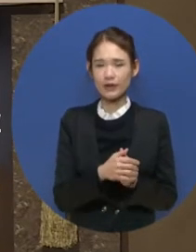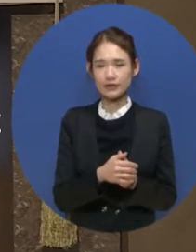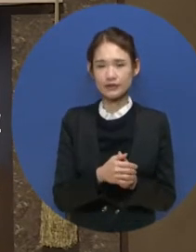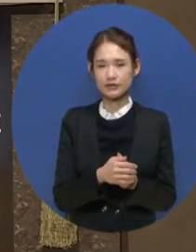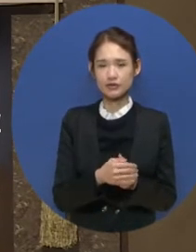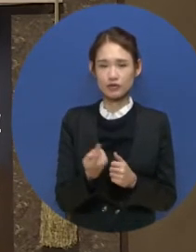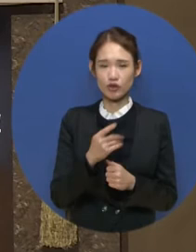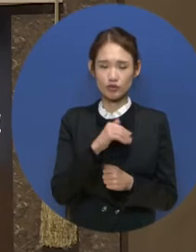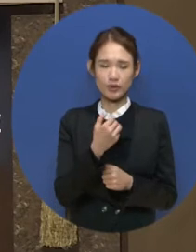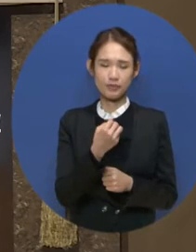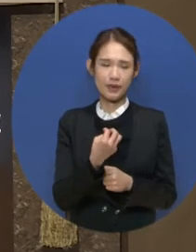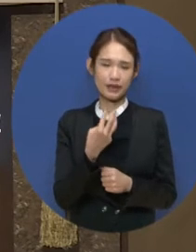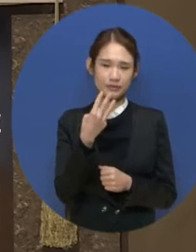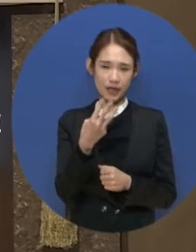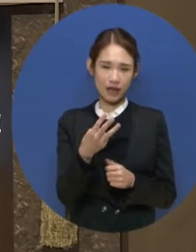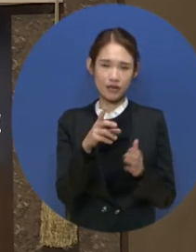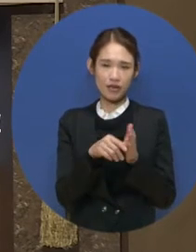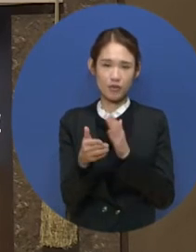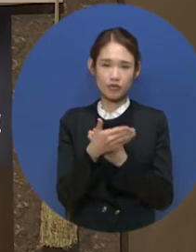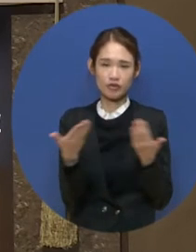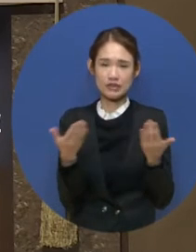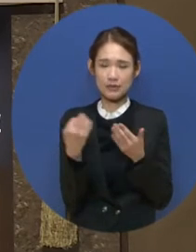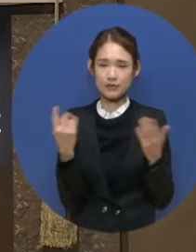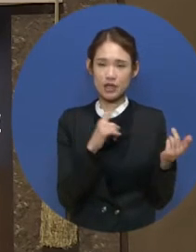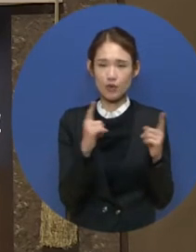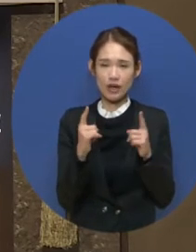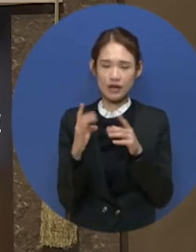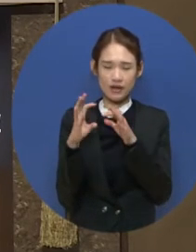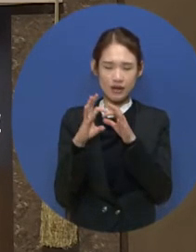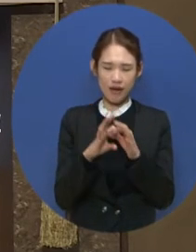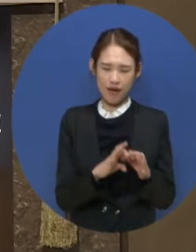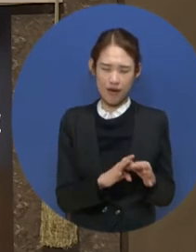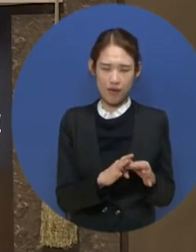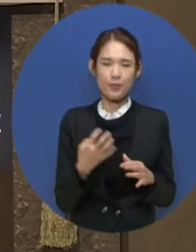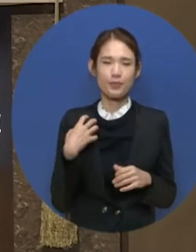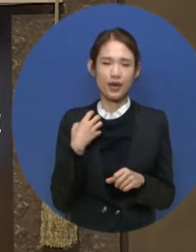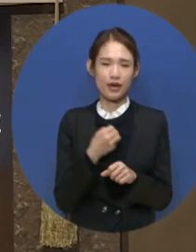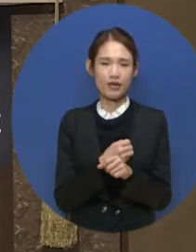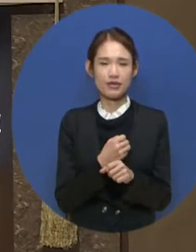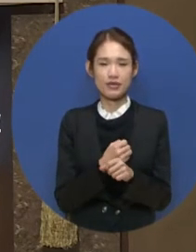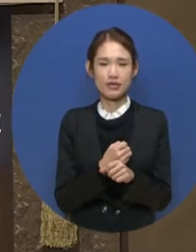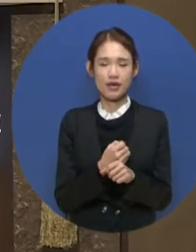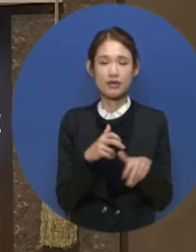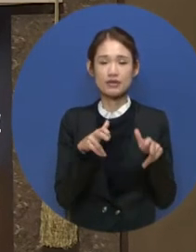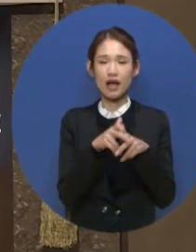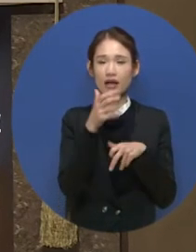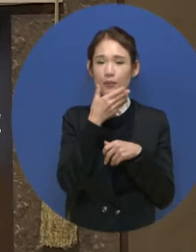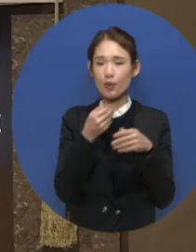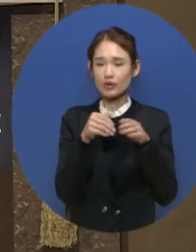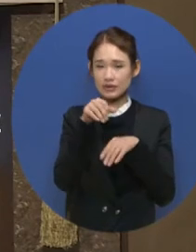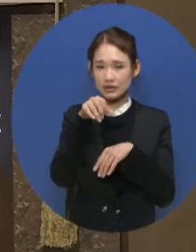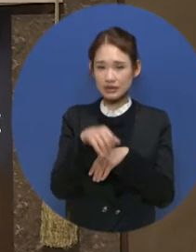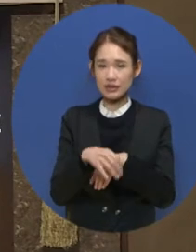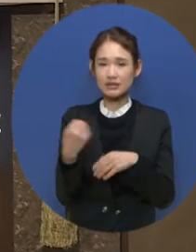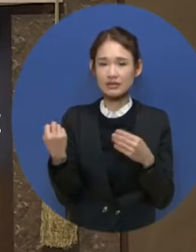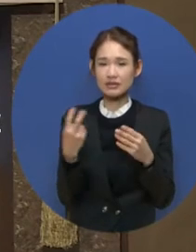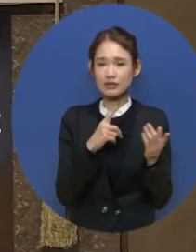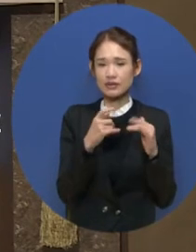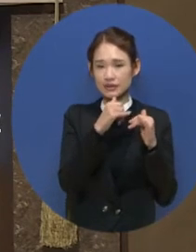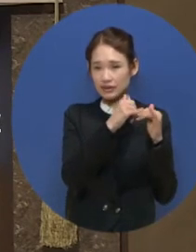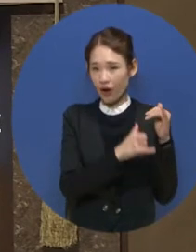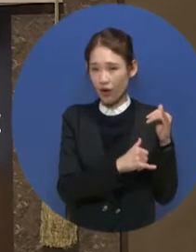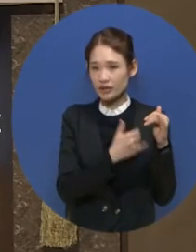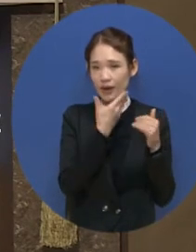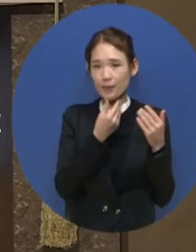83년 부터 2 직업 재활을 쭉 해 가지고 왔는데요 어쩌면 이제 장애인 복지관의 직업 짜 월의 역사는 또 저희